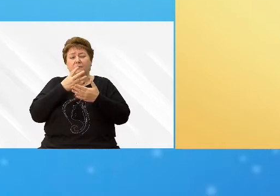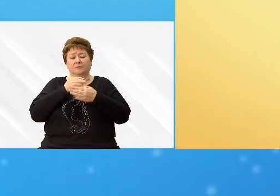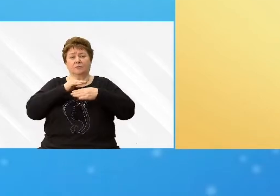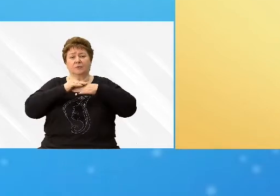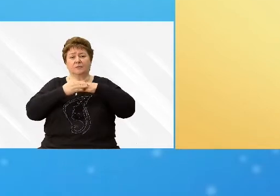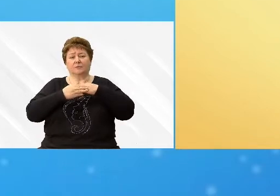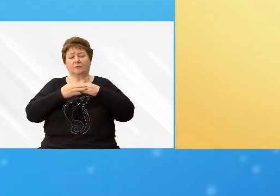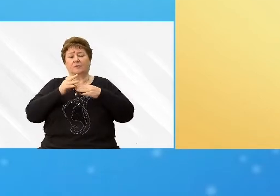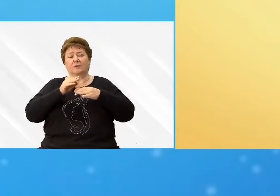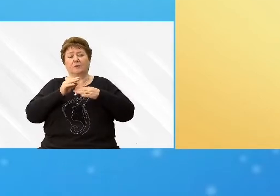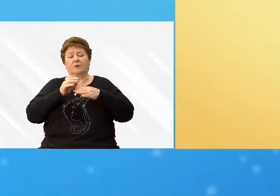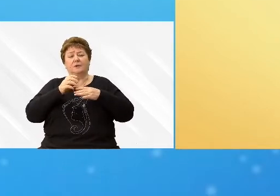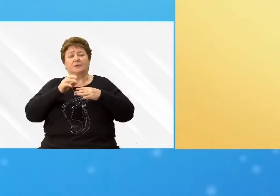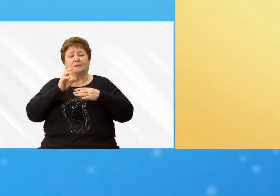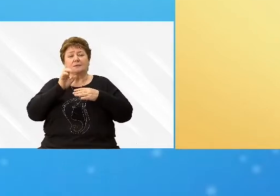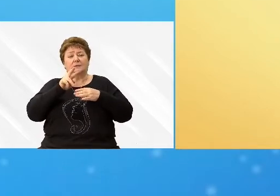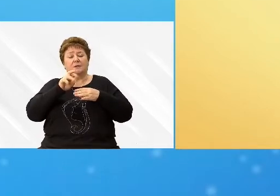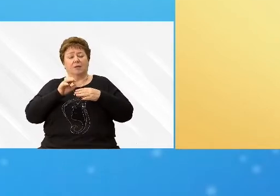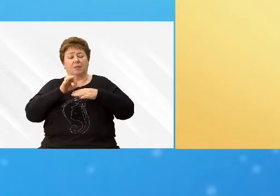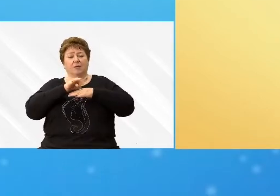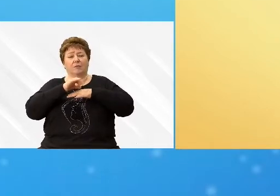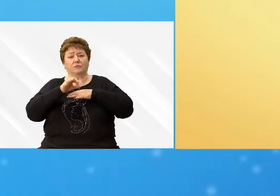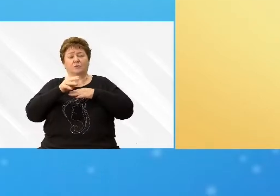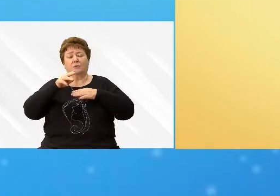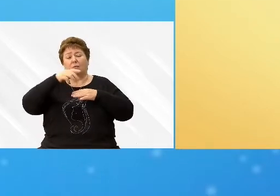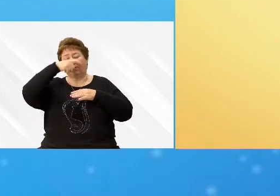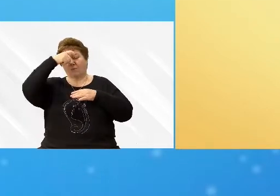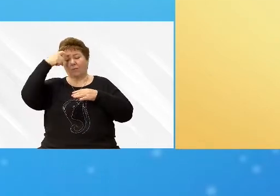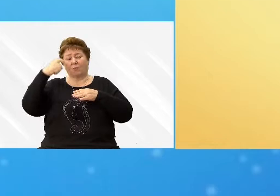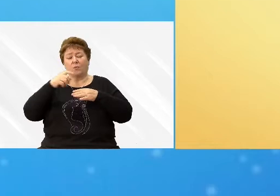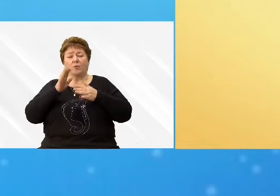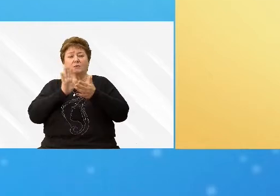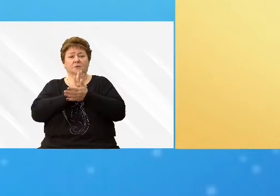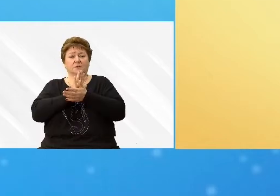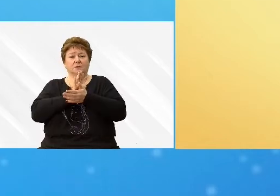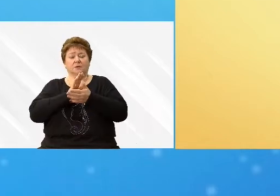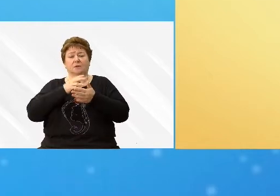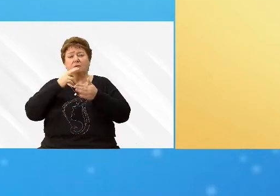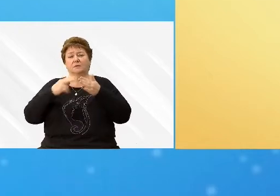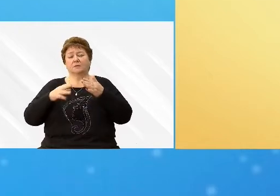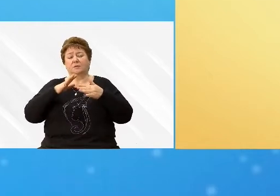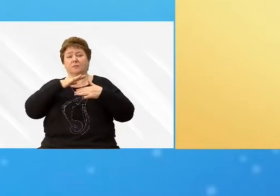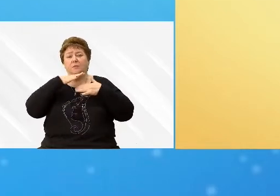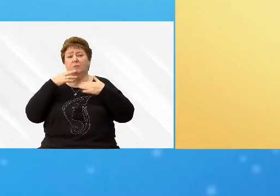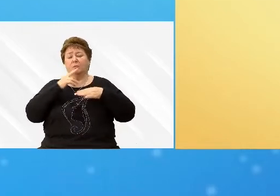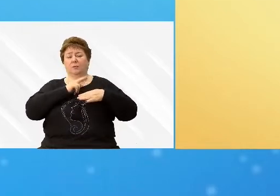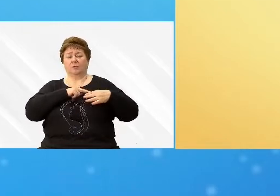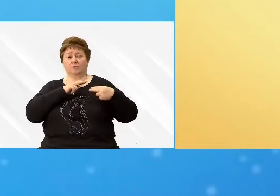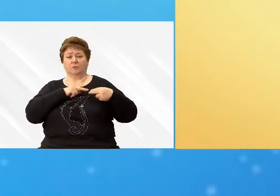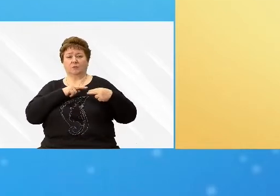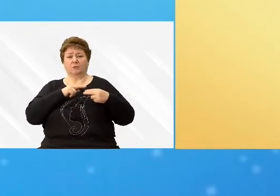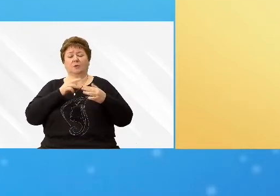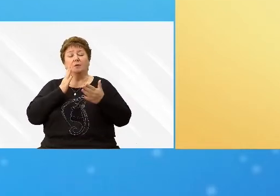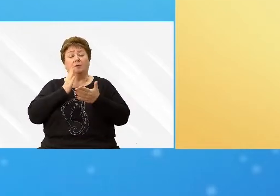поверхность кожное сало под загрязняя она теряет многие свои функции становится